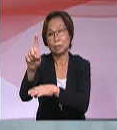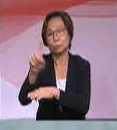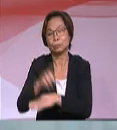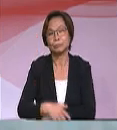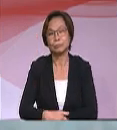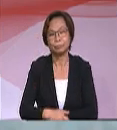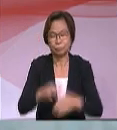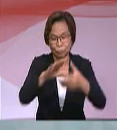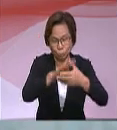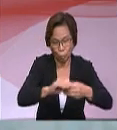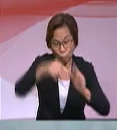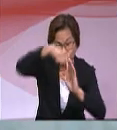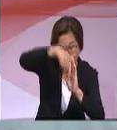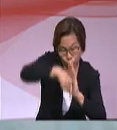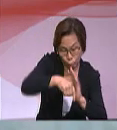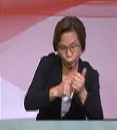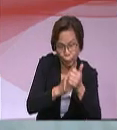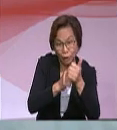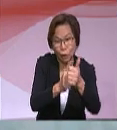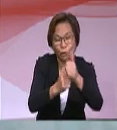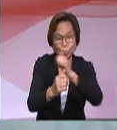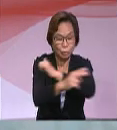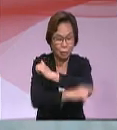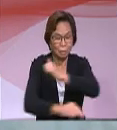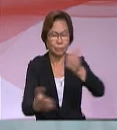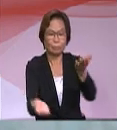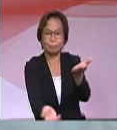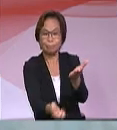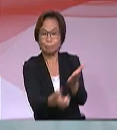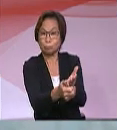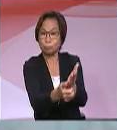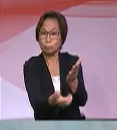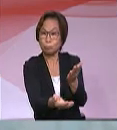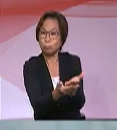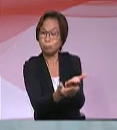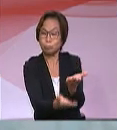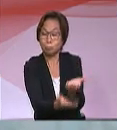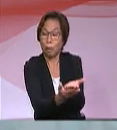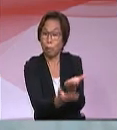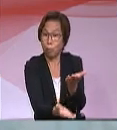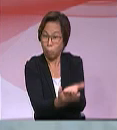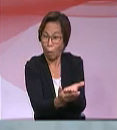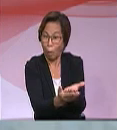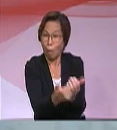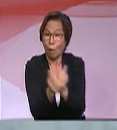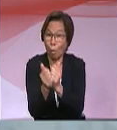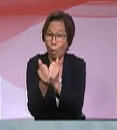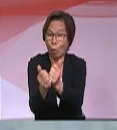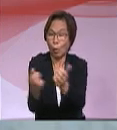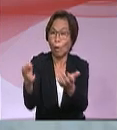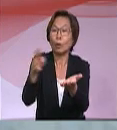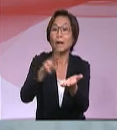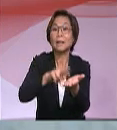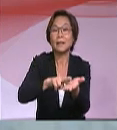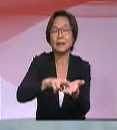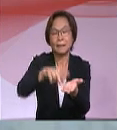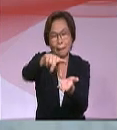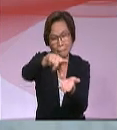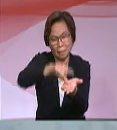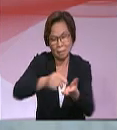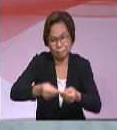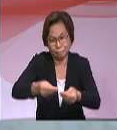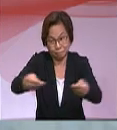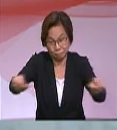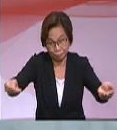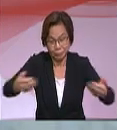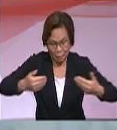Perincian penuh jumlah kes mengikut negeri adalah seperti di lampiran 1 dan 2 disertakan bersama dengan kenyataan media. Sehingga